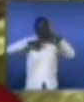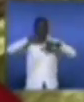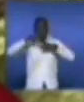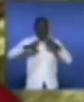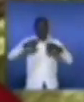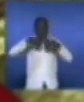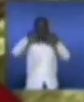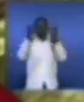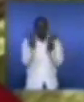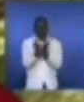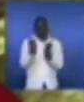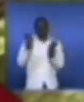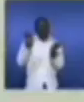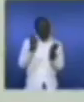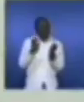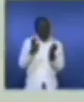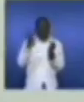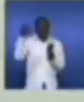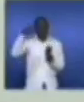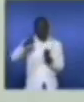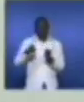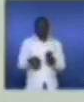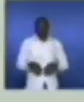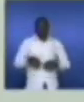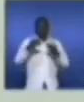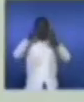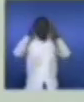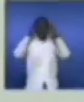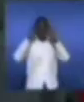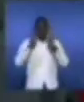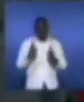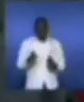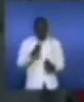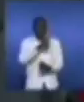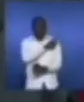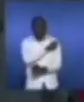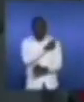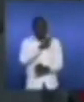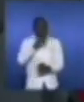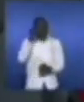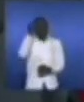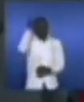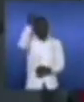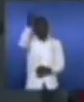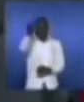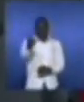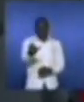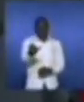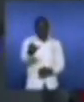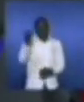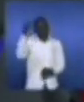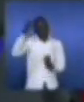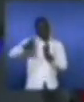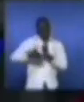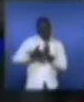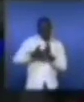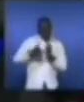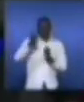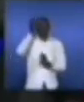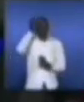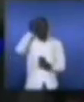école doctorale, sous la houlette de professeur Zoumoré, a inventé le RENCEL, une technologie reconnue